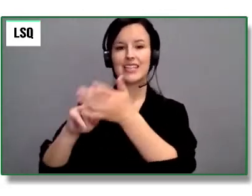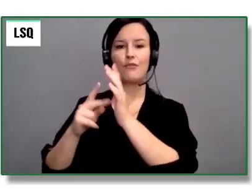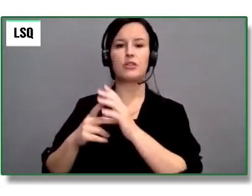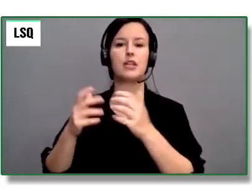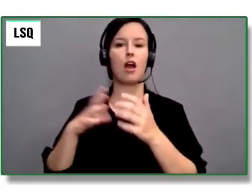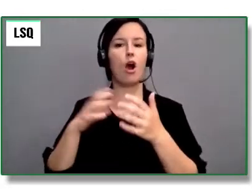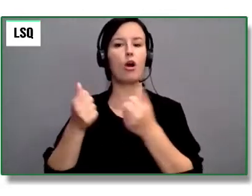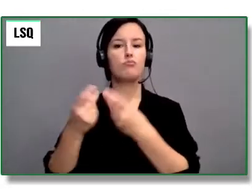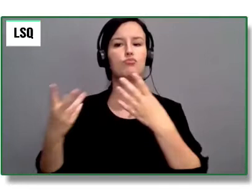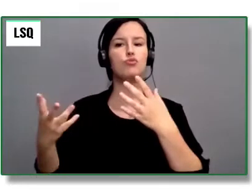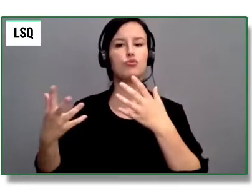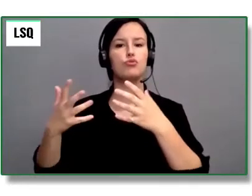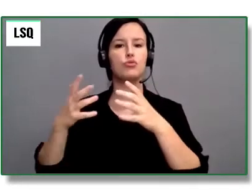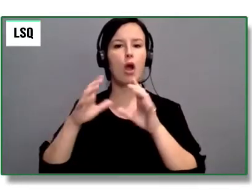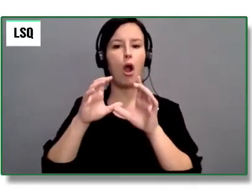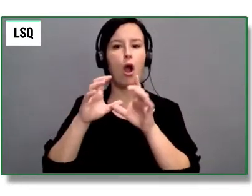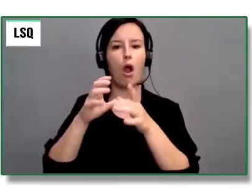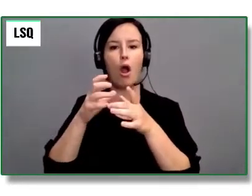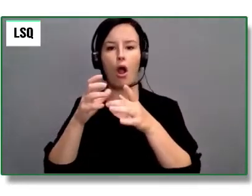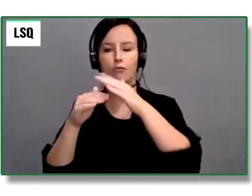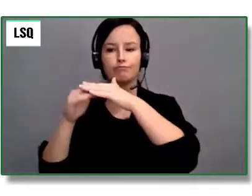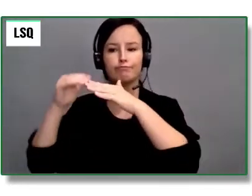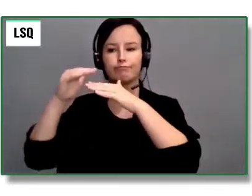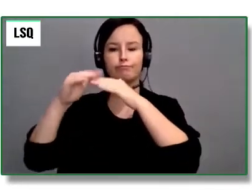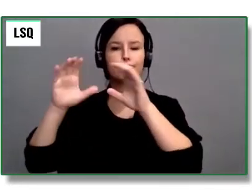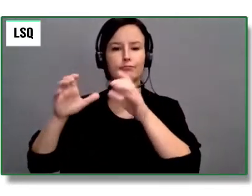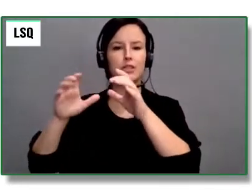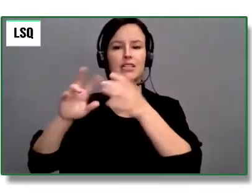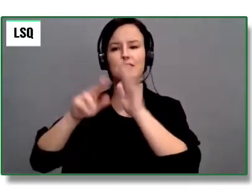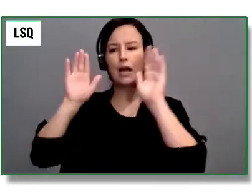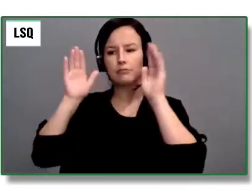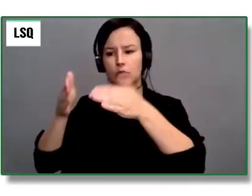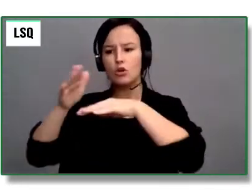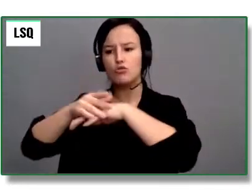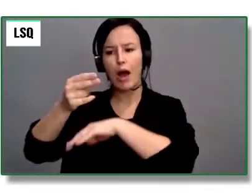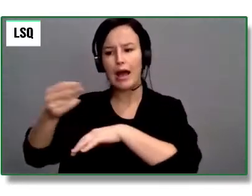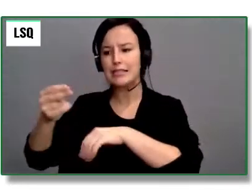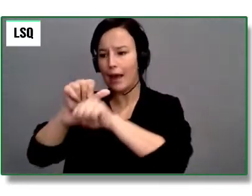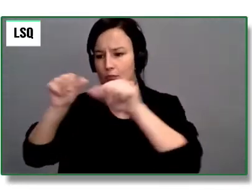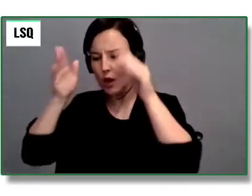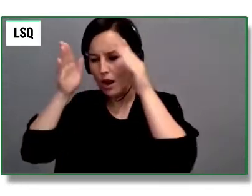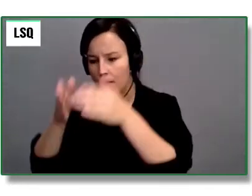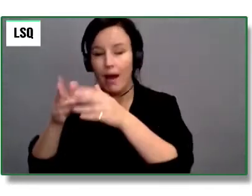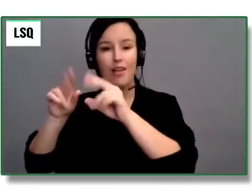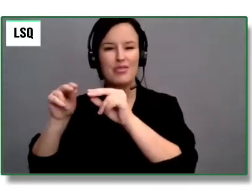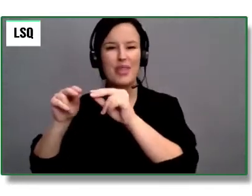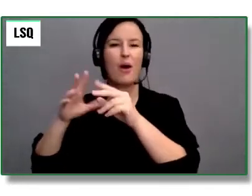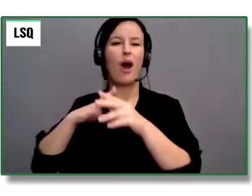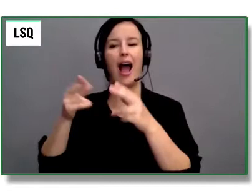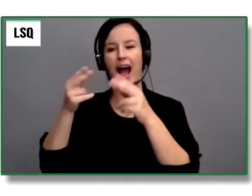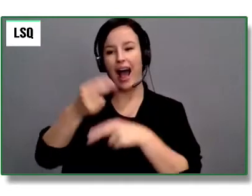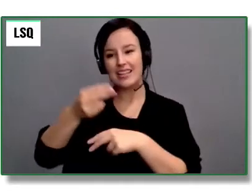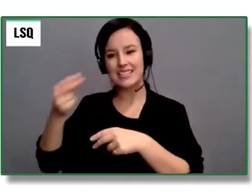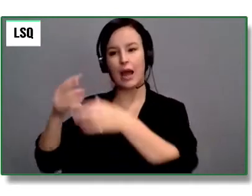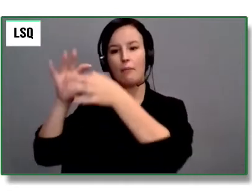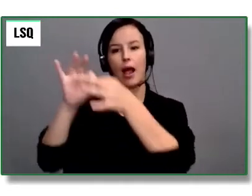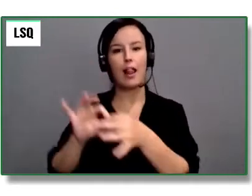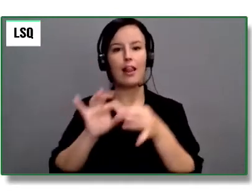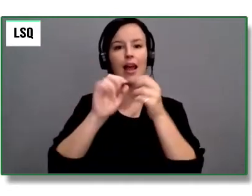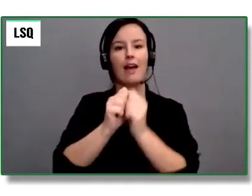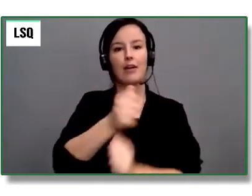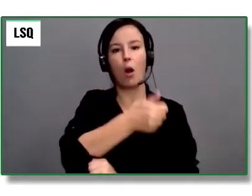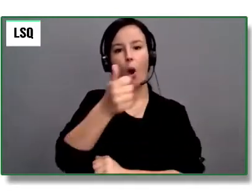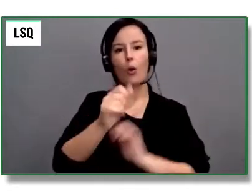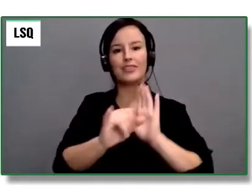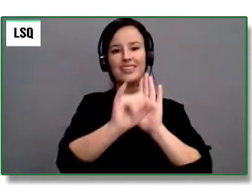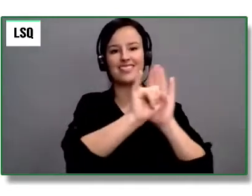l'intersectionnalité, qui signifie qu'il ne faut pas seulement se concentrer sur le handicap, mais aussi la façon dont le handicap est lié à d'autres identités. Et c'est